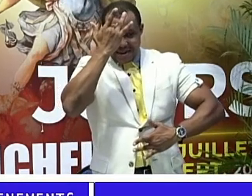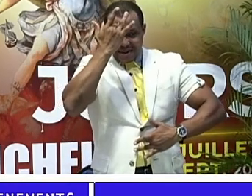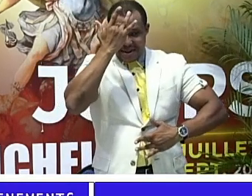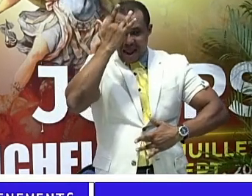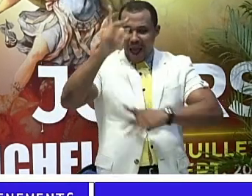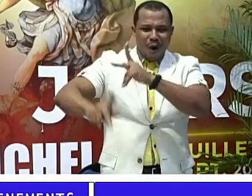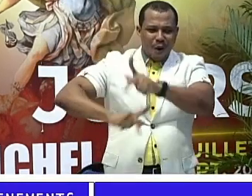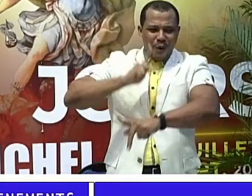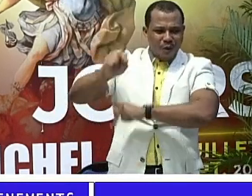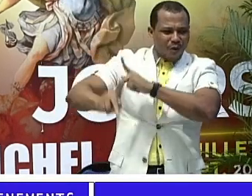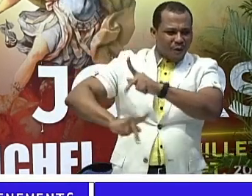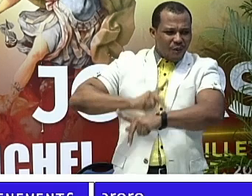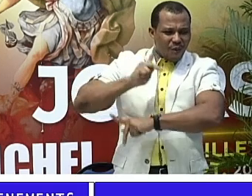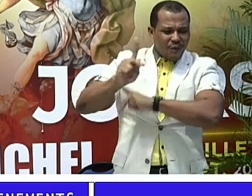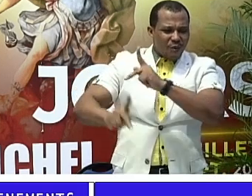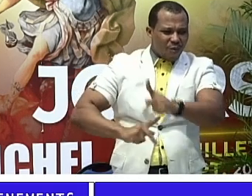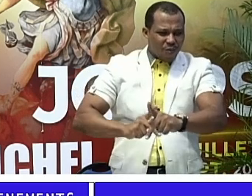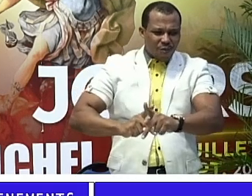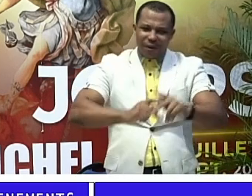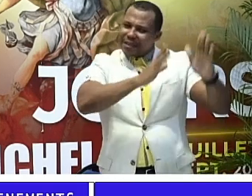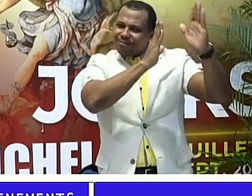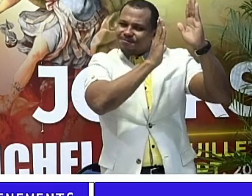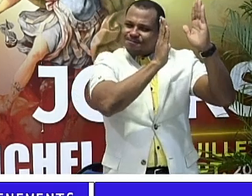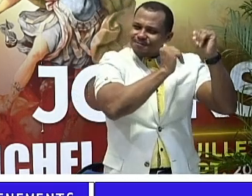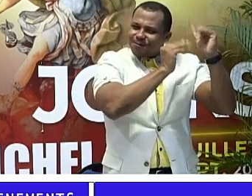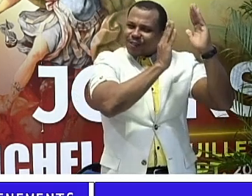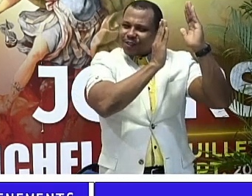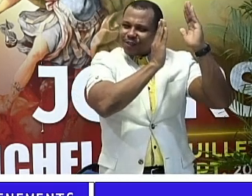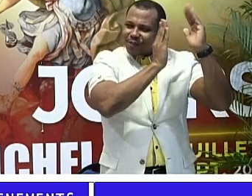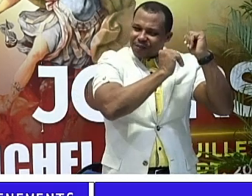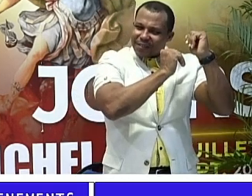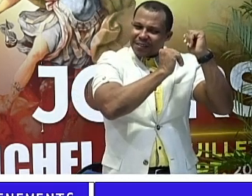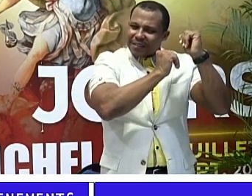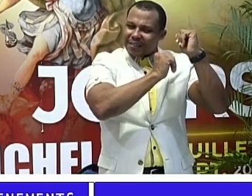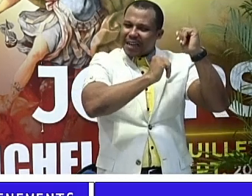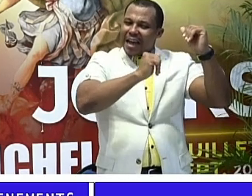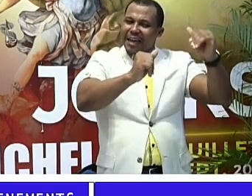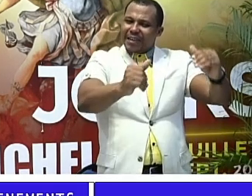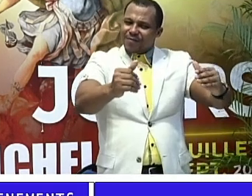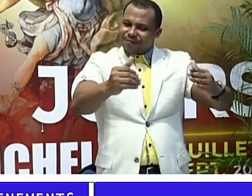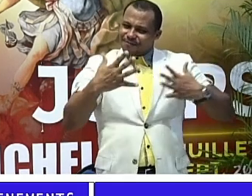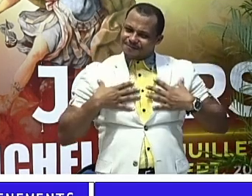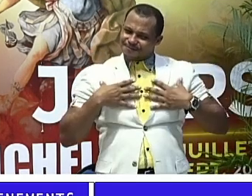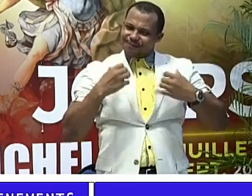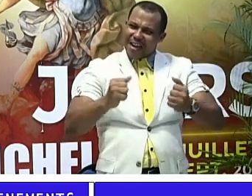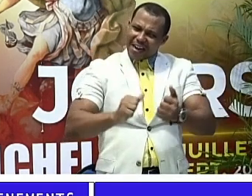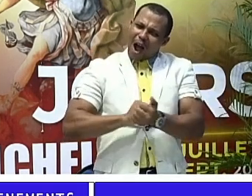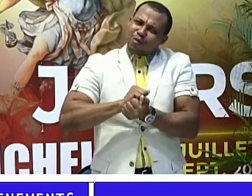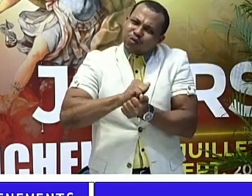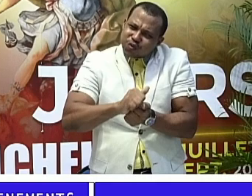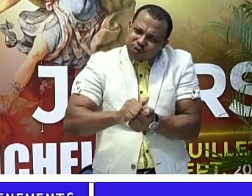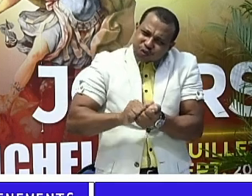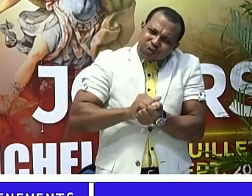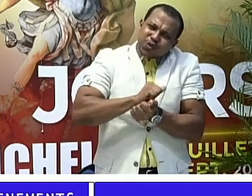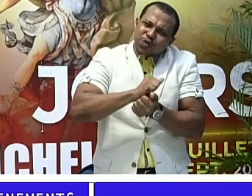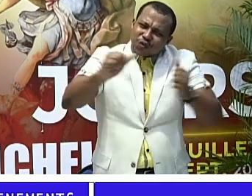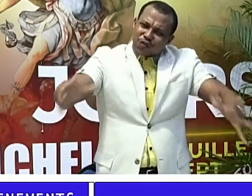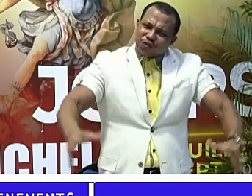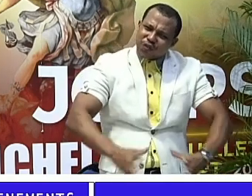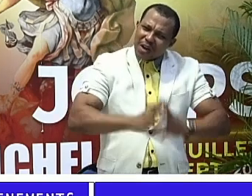ceux et celles qui n'espèrent plus guérir, qui souffrent atrocement et